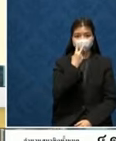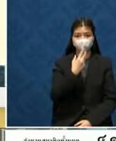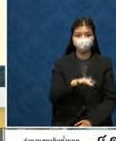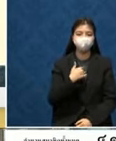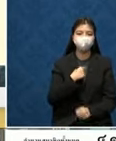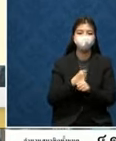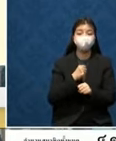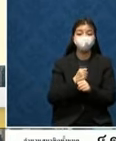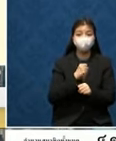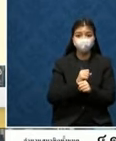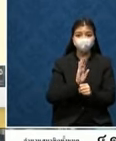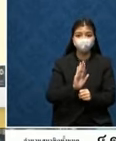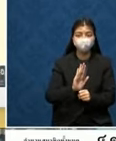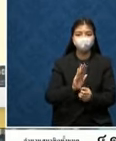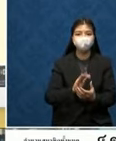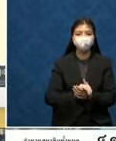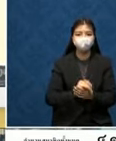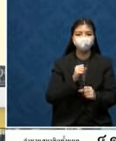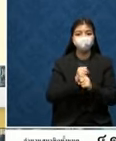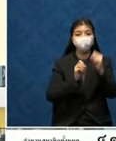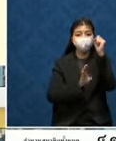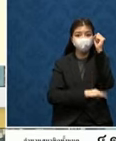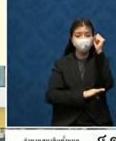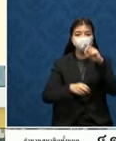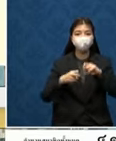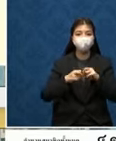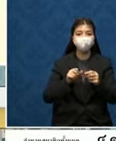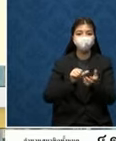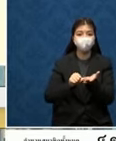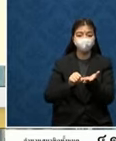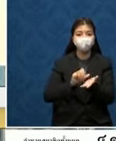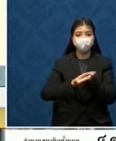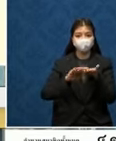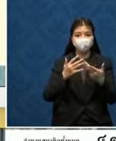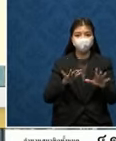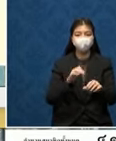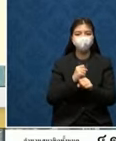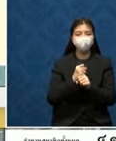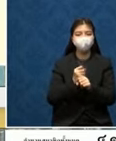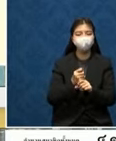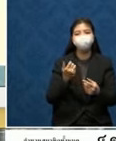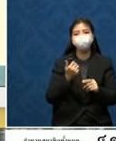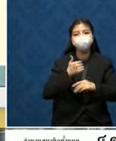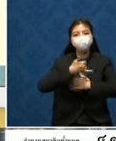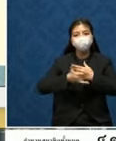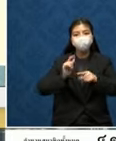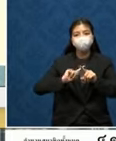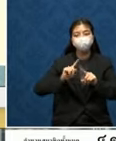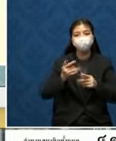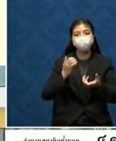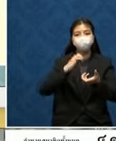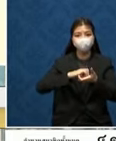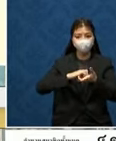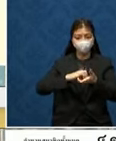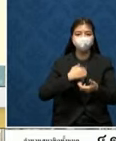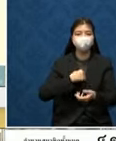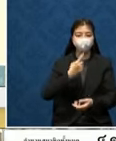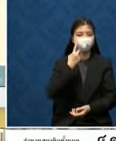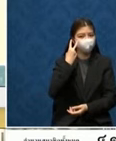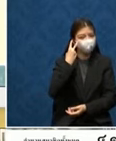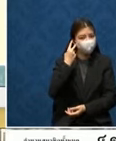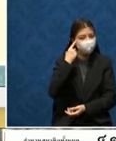เดินหน้าของการแก้ผาใต้ก็ไปได้เยอะแล้วแต่อย่าลืมว่ามันเป็นการมีความร่วมมือจากนอกประเทศด้วยอันนั้นละคือประเด็นผมไม่อยากให้ท่าน